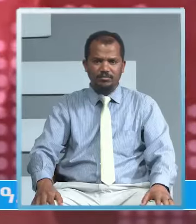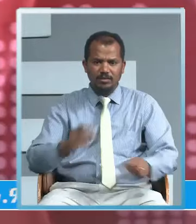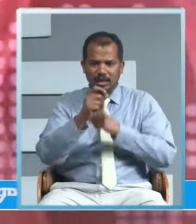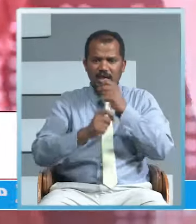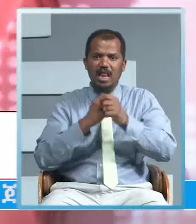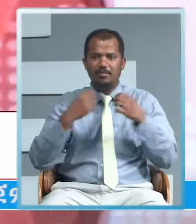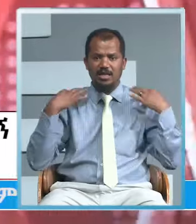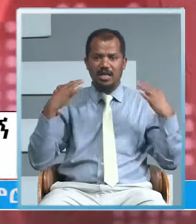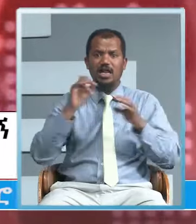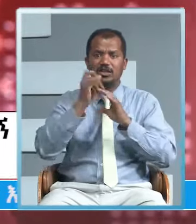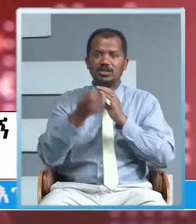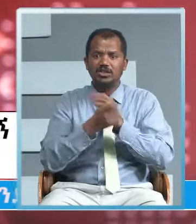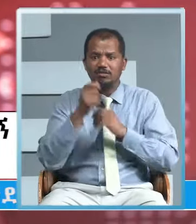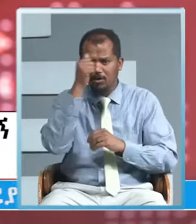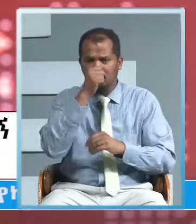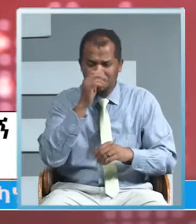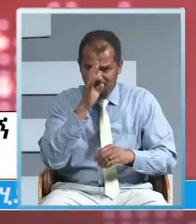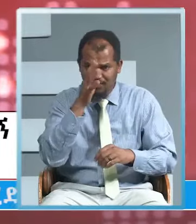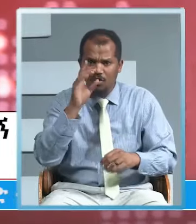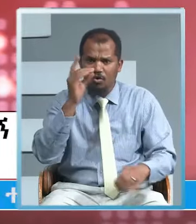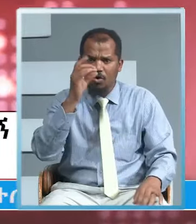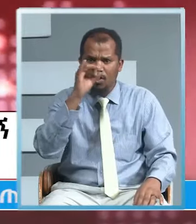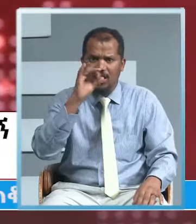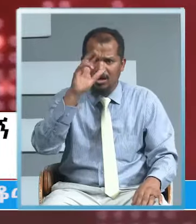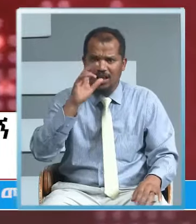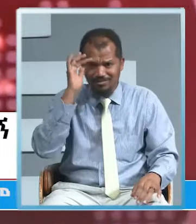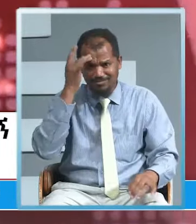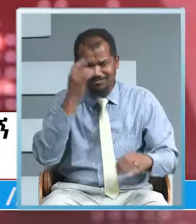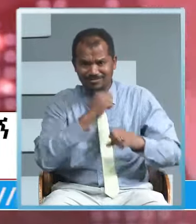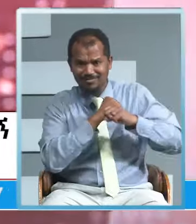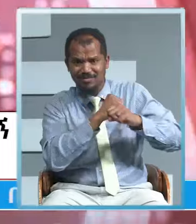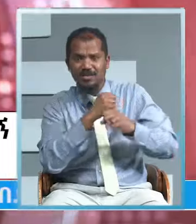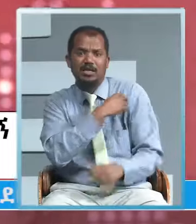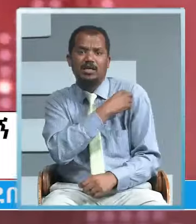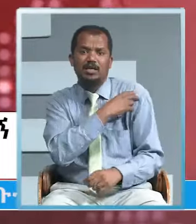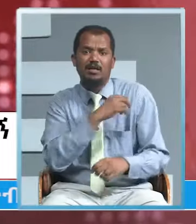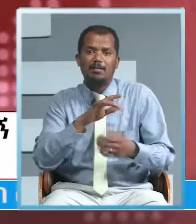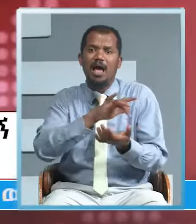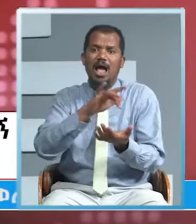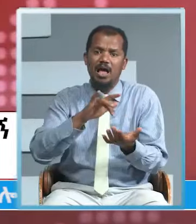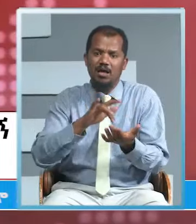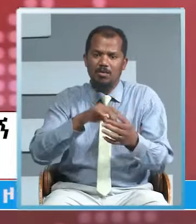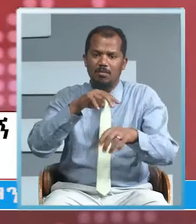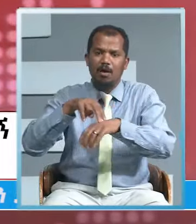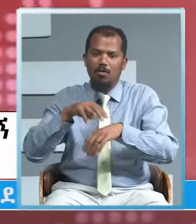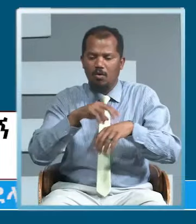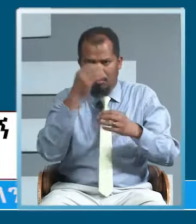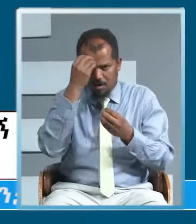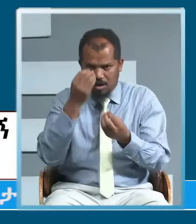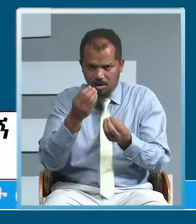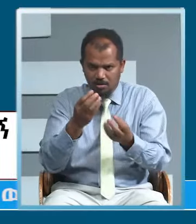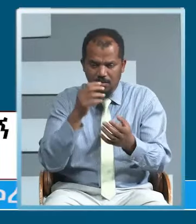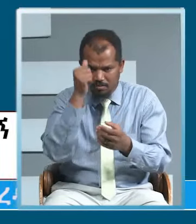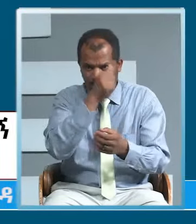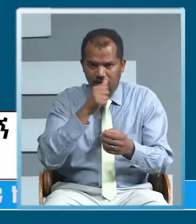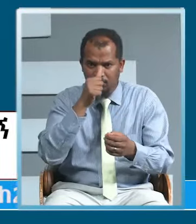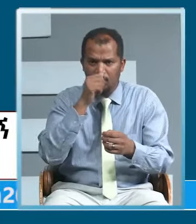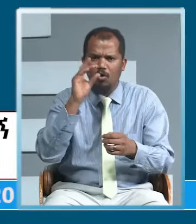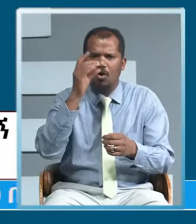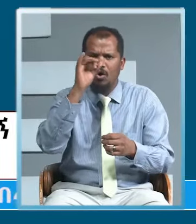يعلم يتين عدر جت بيتو بيت كستون يكولي راورشي لما كلاك اللي يهكم النام أكل ما قوامون أستوك بيتو